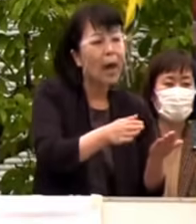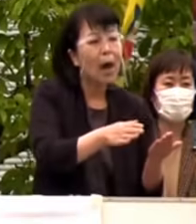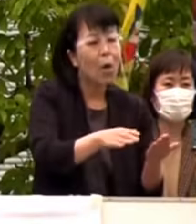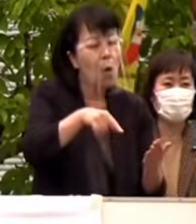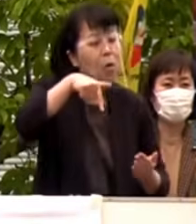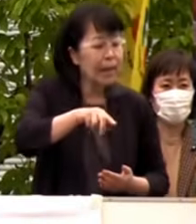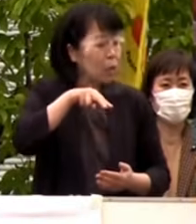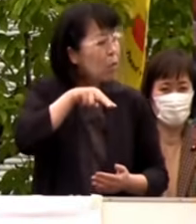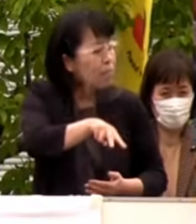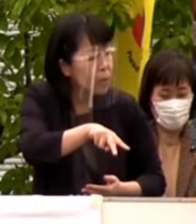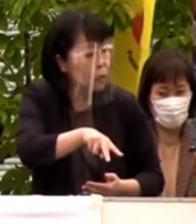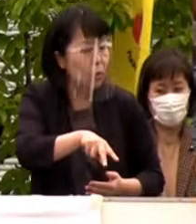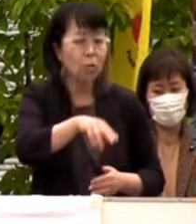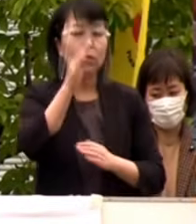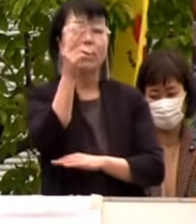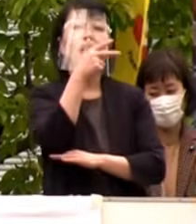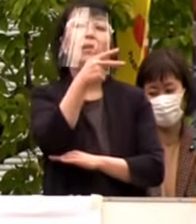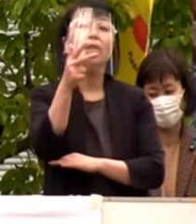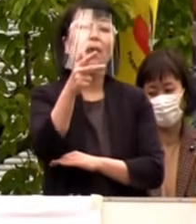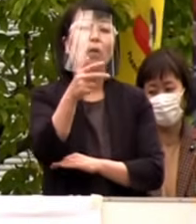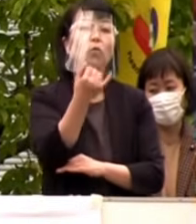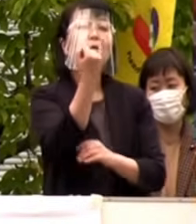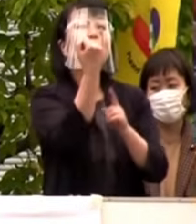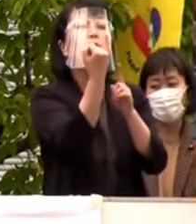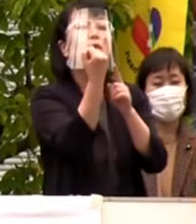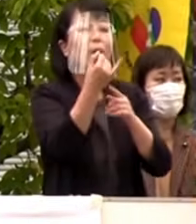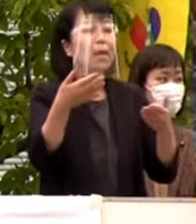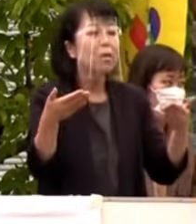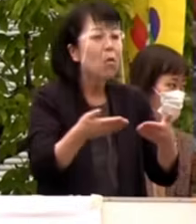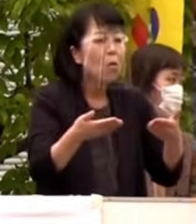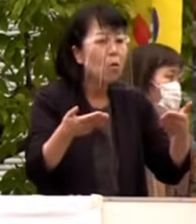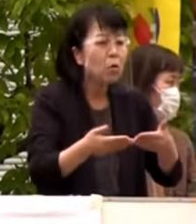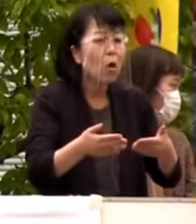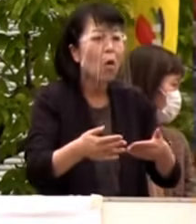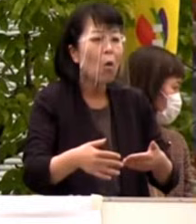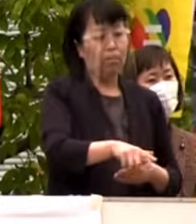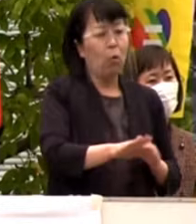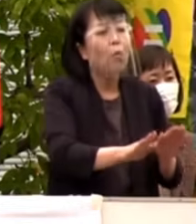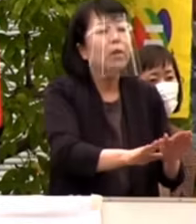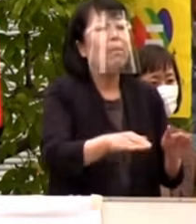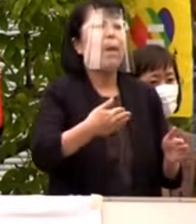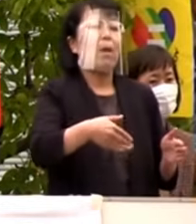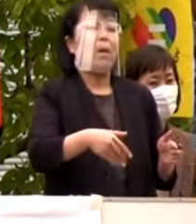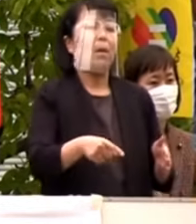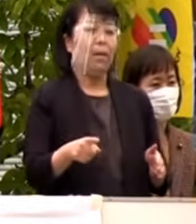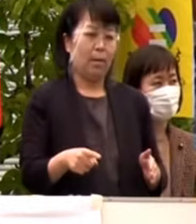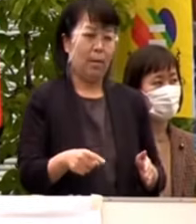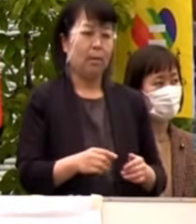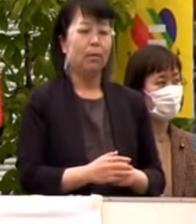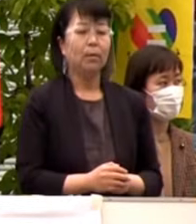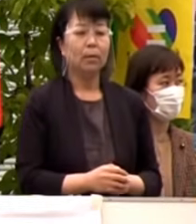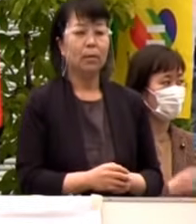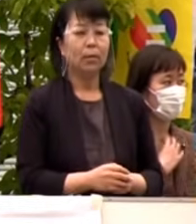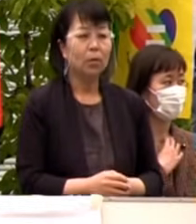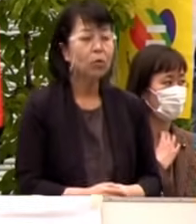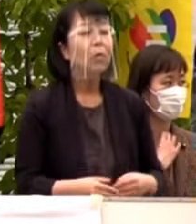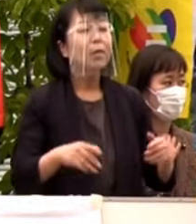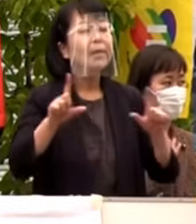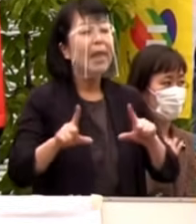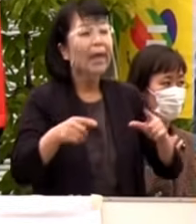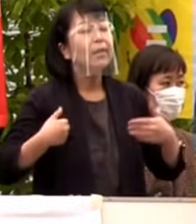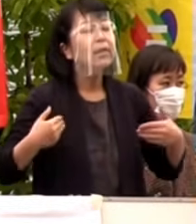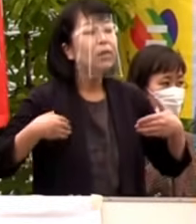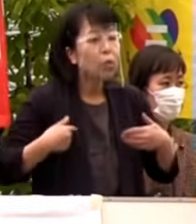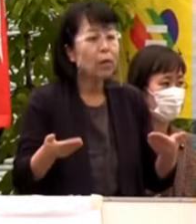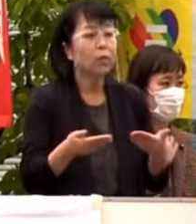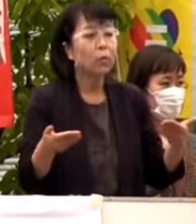政治が女性労働を低くとどめ置いてる。エッセンシャルワークをその専門性